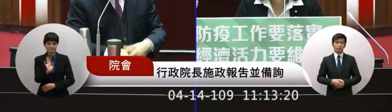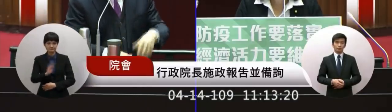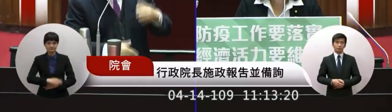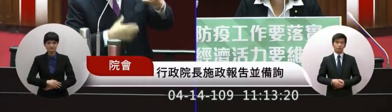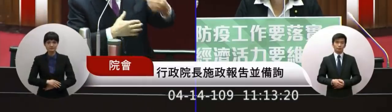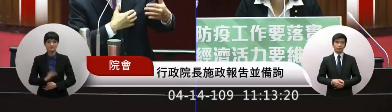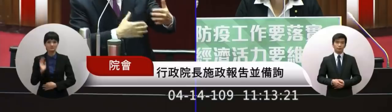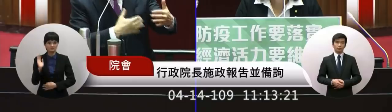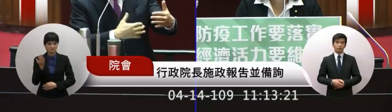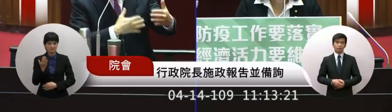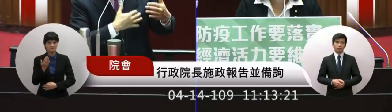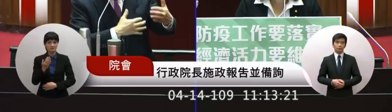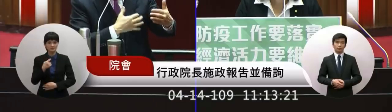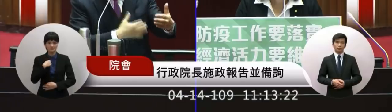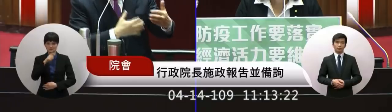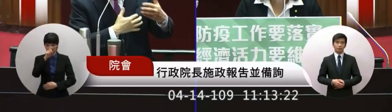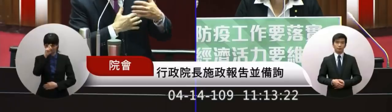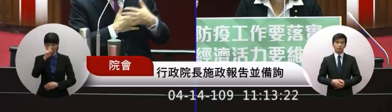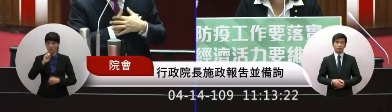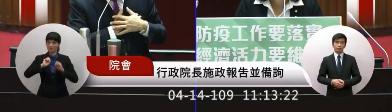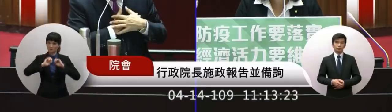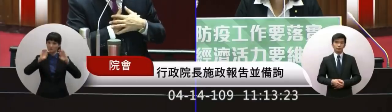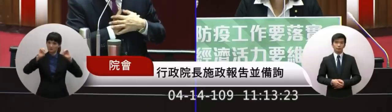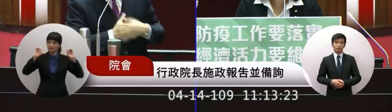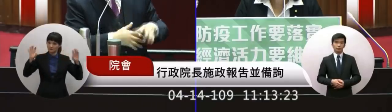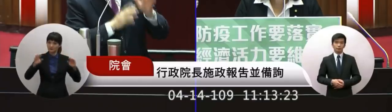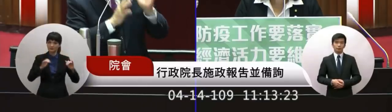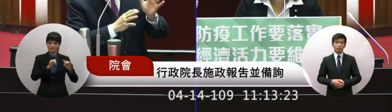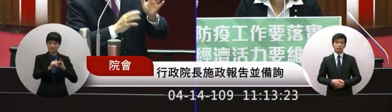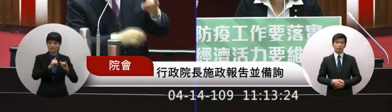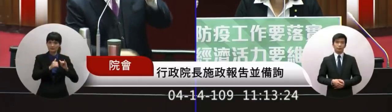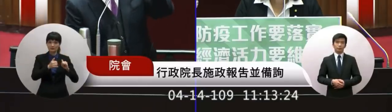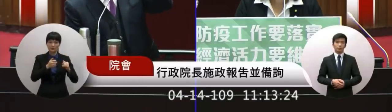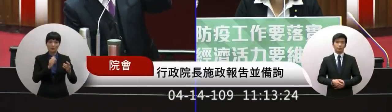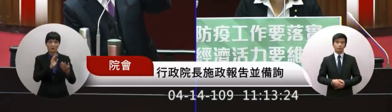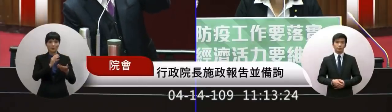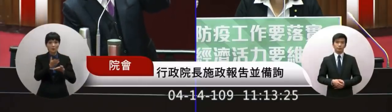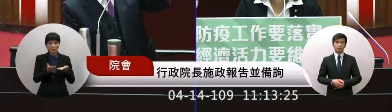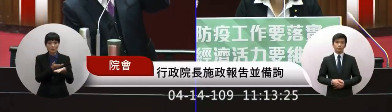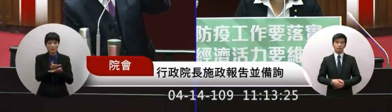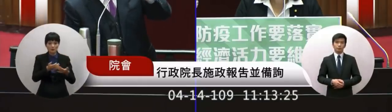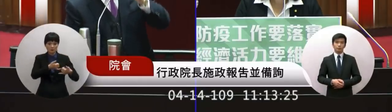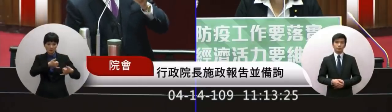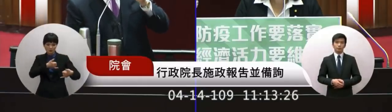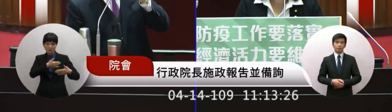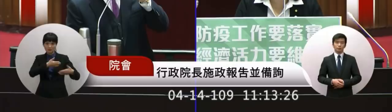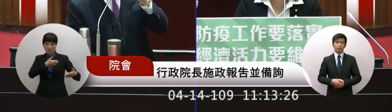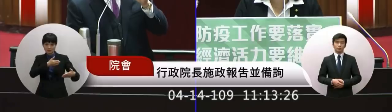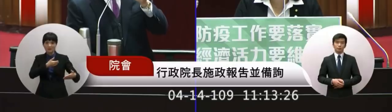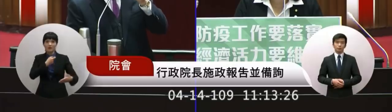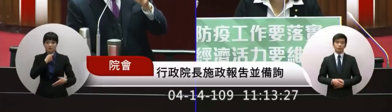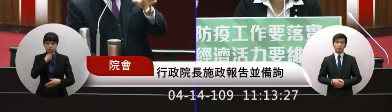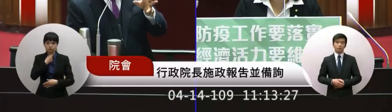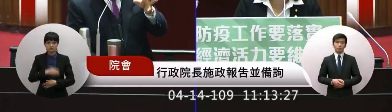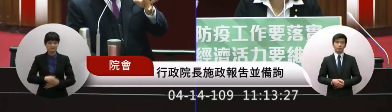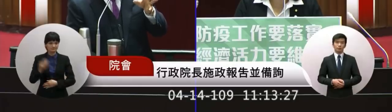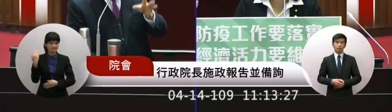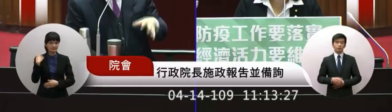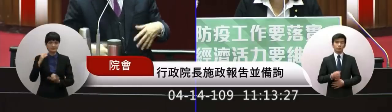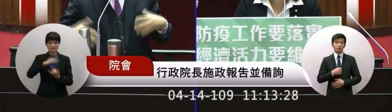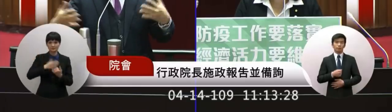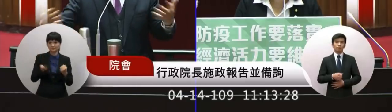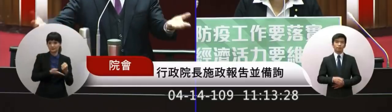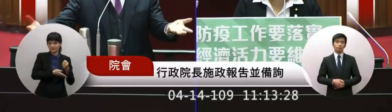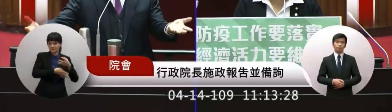持下高鼓勵在前面的那個年價幾天